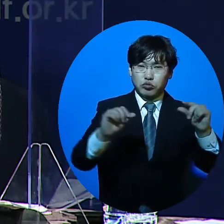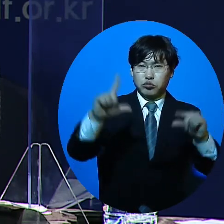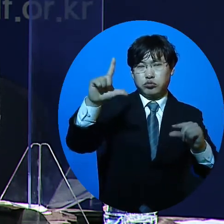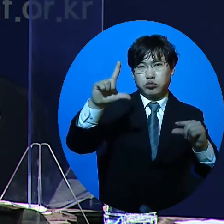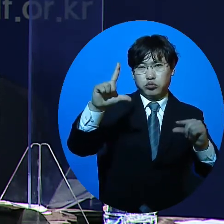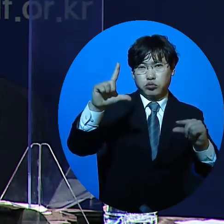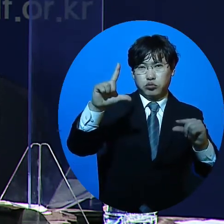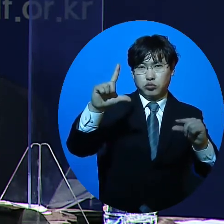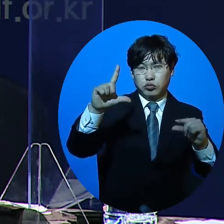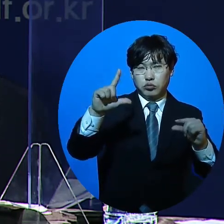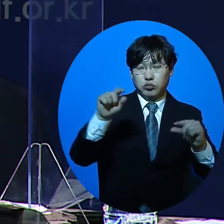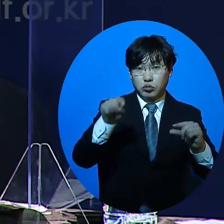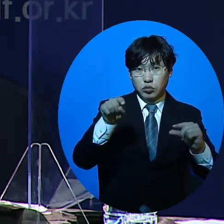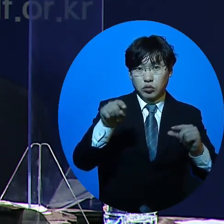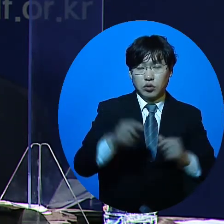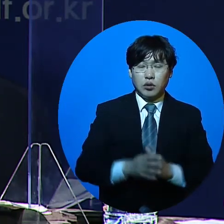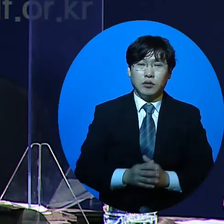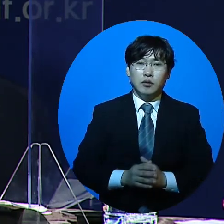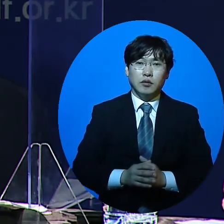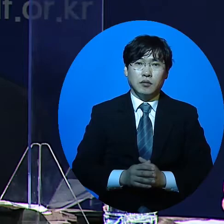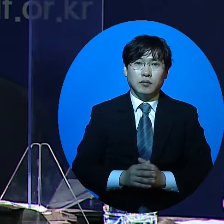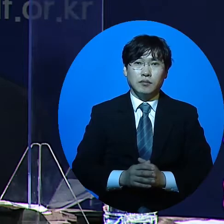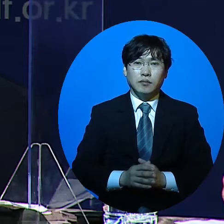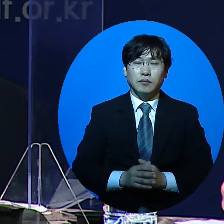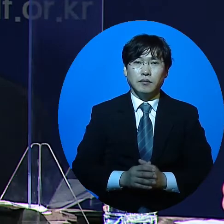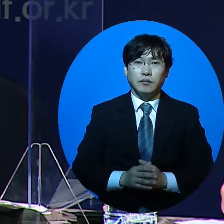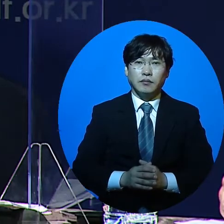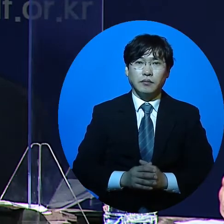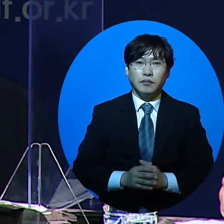많은 인원수죠. 그런데